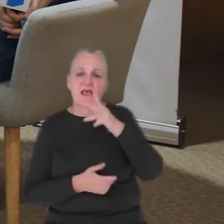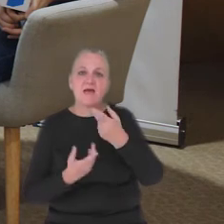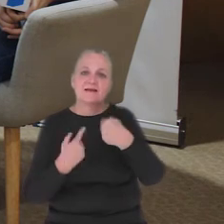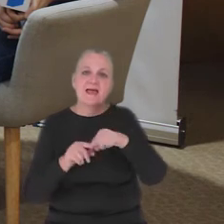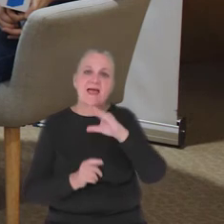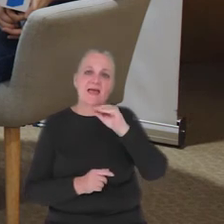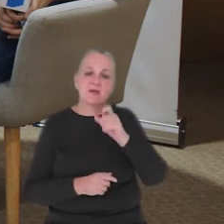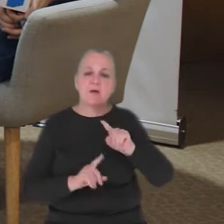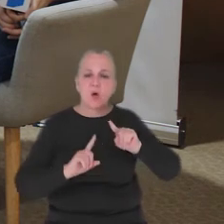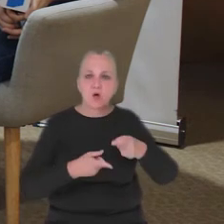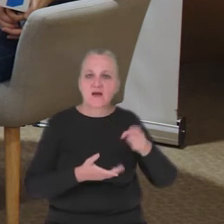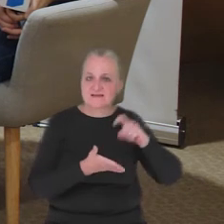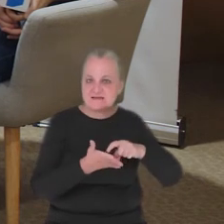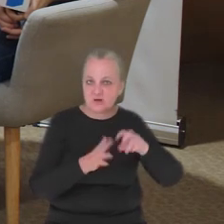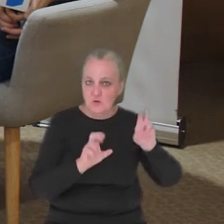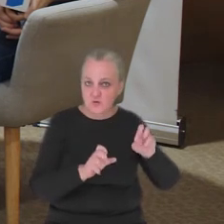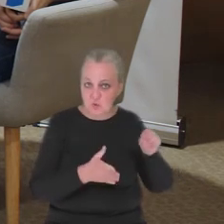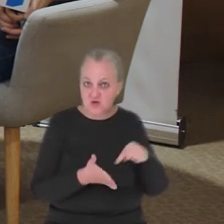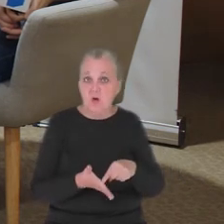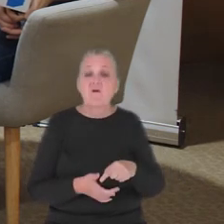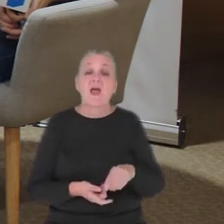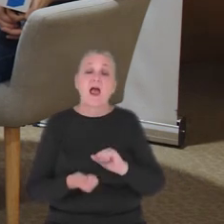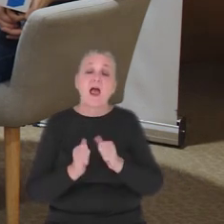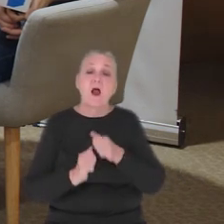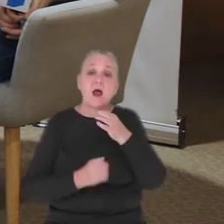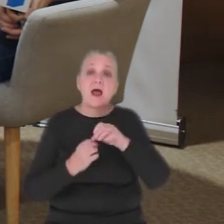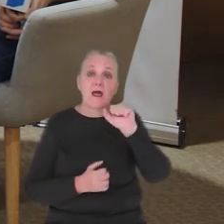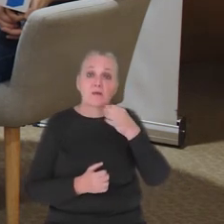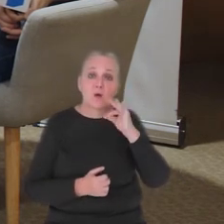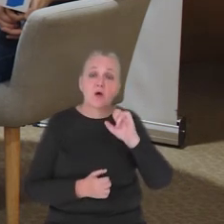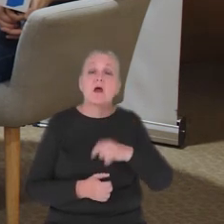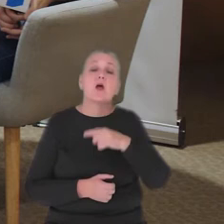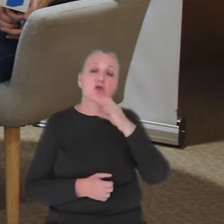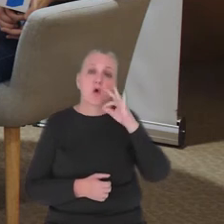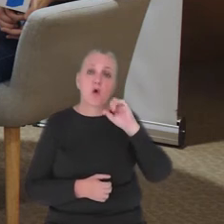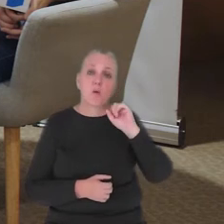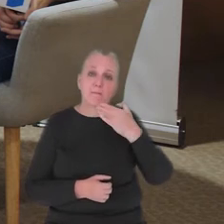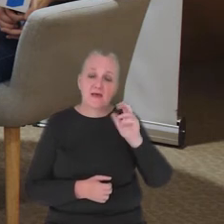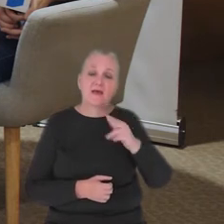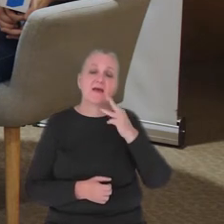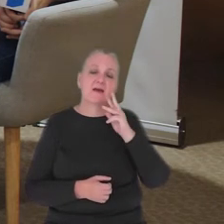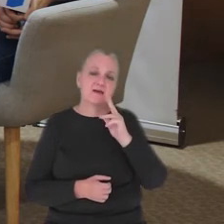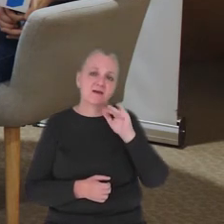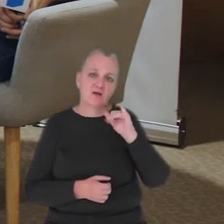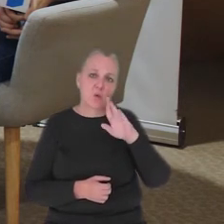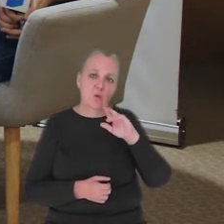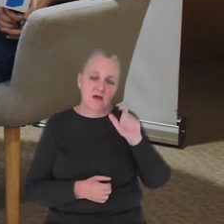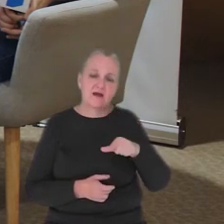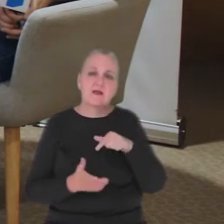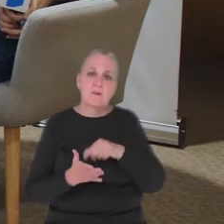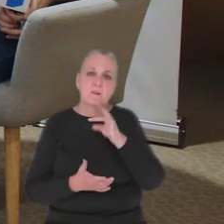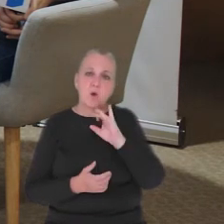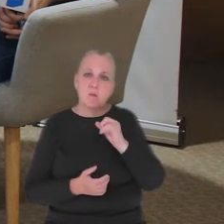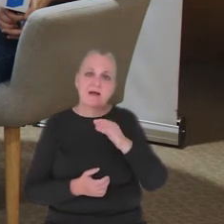organizatorzy kurczaków, albo mówiłyśmy o antologiach Tomka Nguyena, w sensie Tom Ksyza.